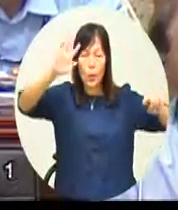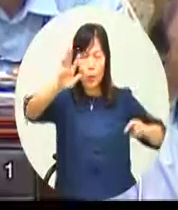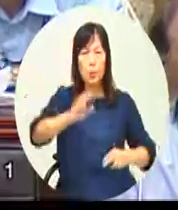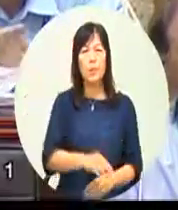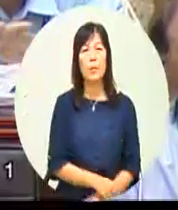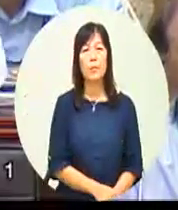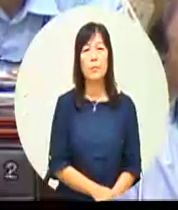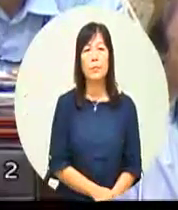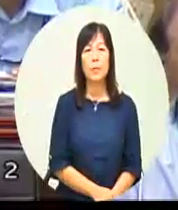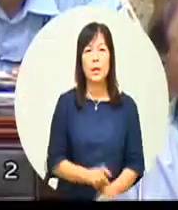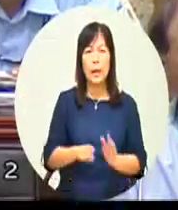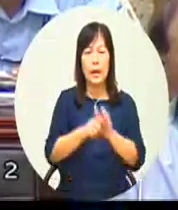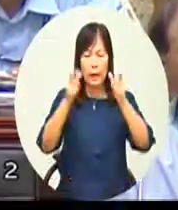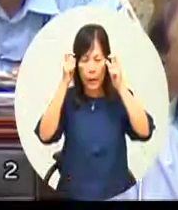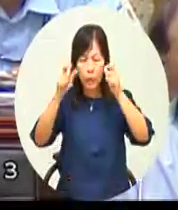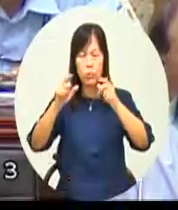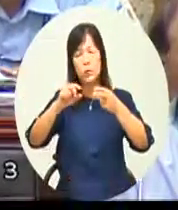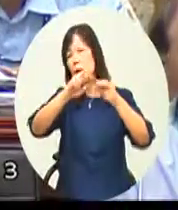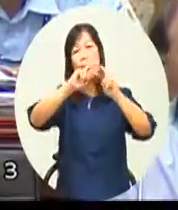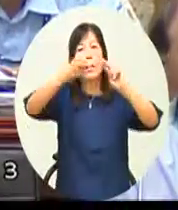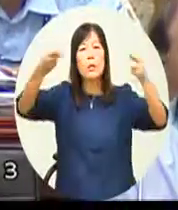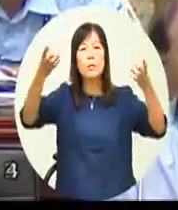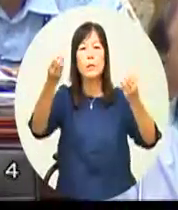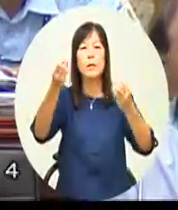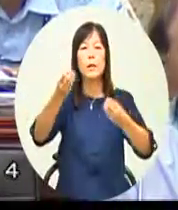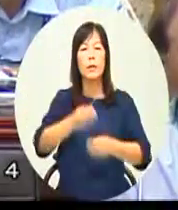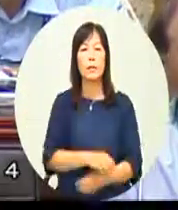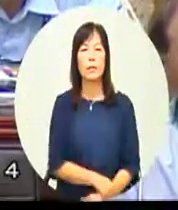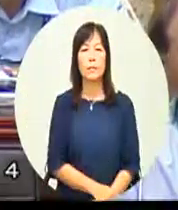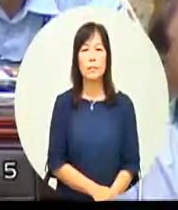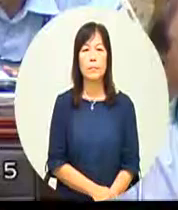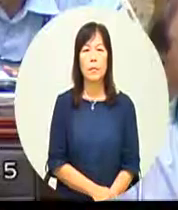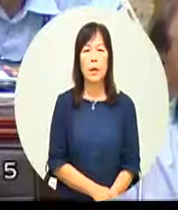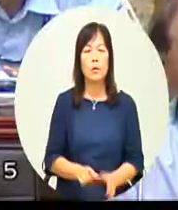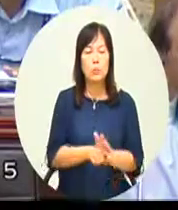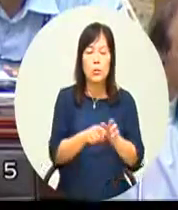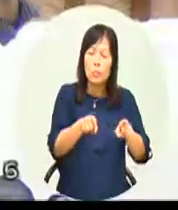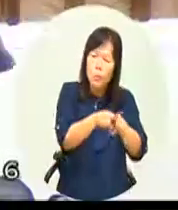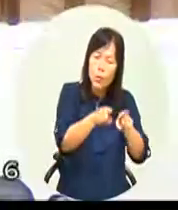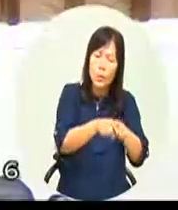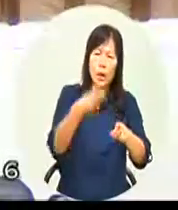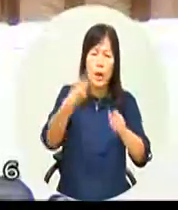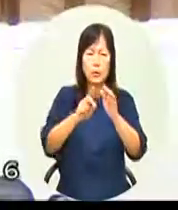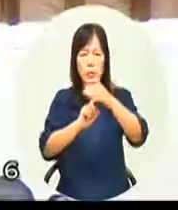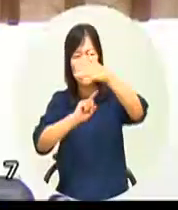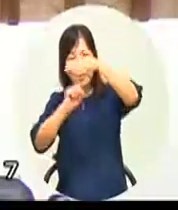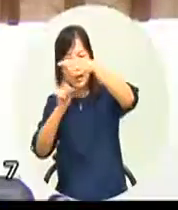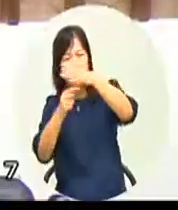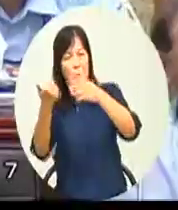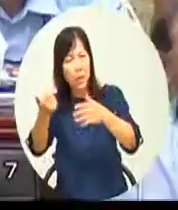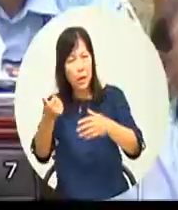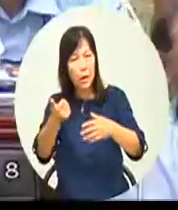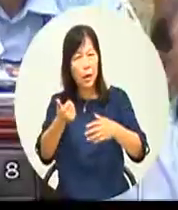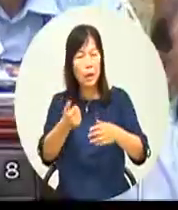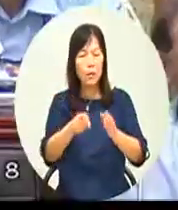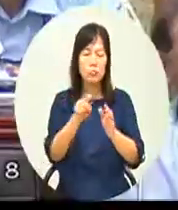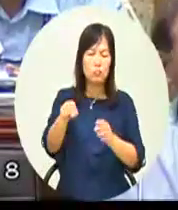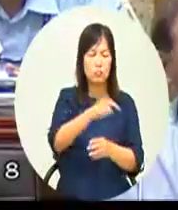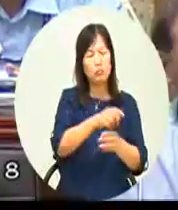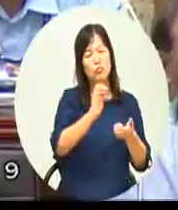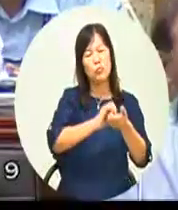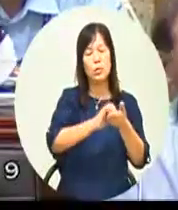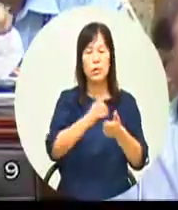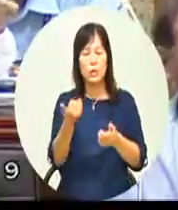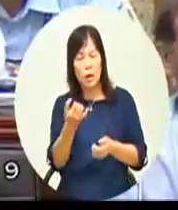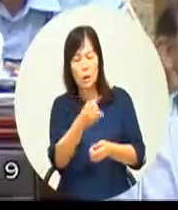线。那高雄轻轨本身是没有架空线， 是，所以你觉得是平面比较好，还是高架比较好？ 各有利弊啦，哈、嗯。那当